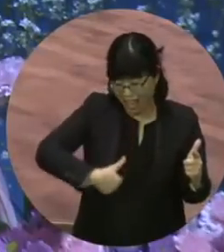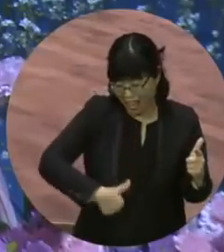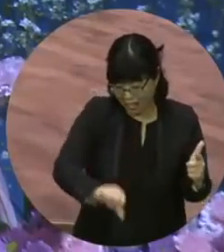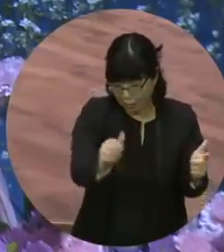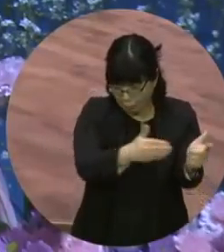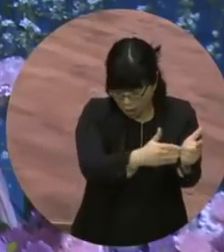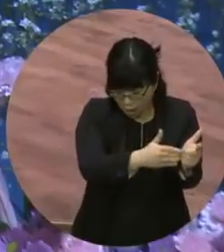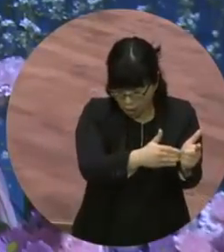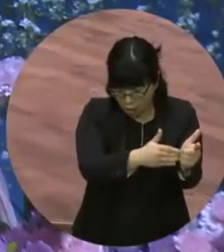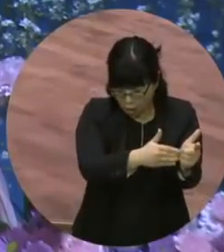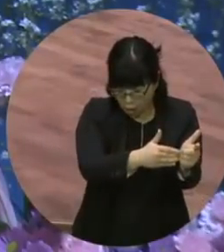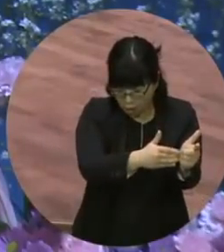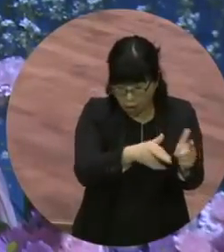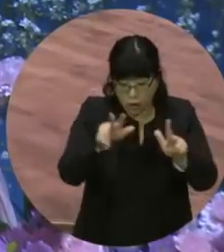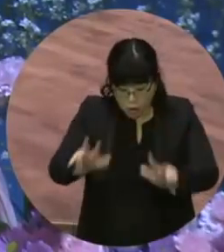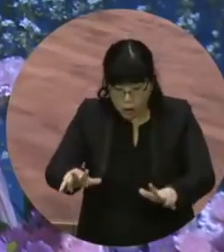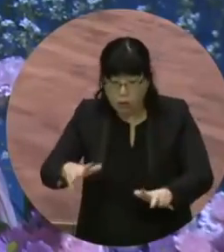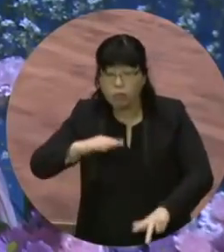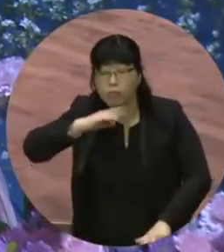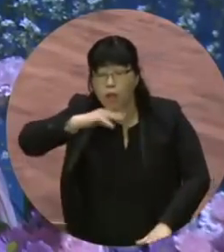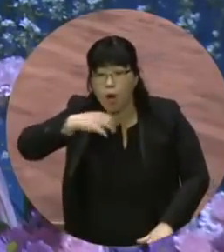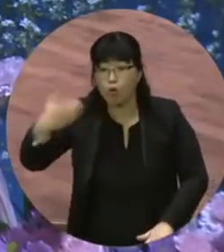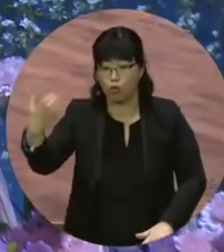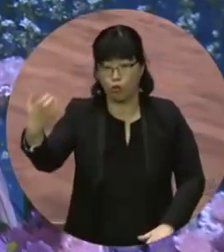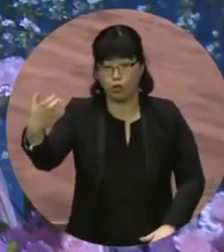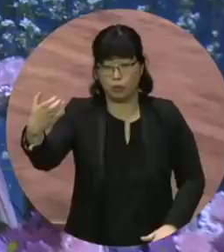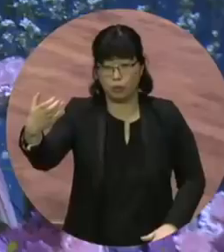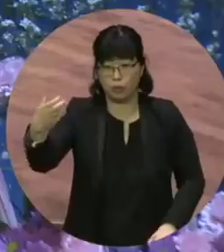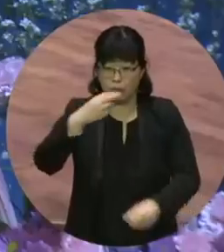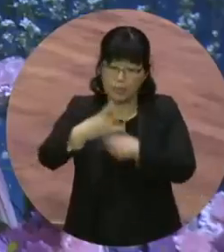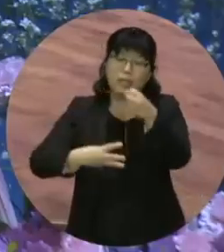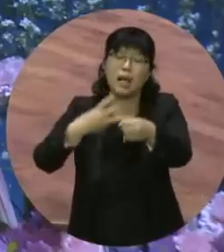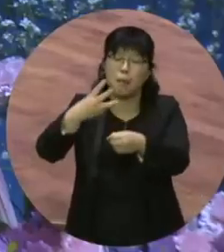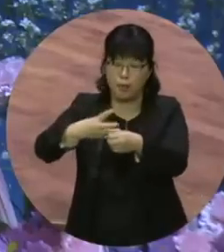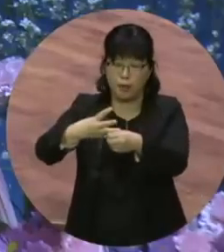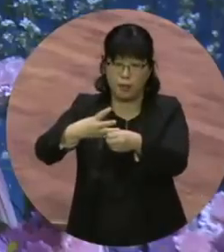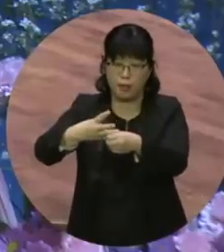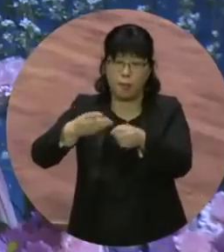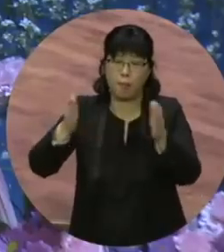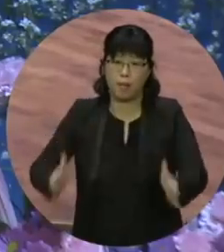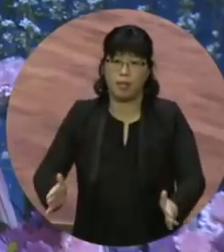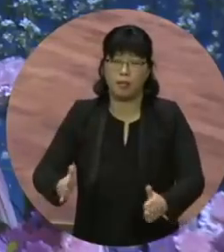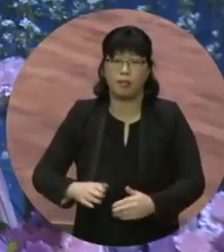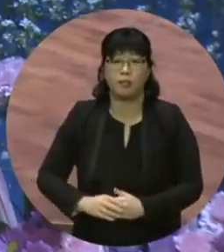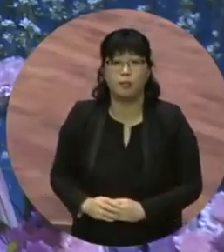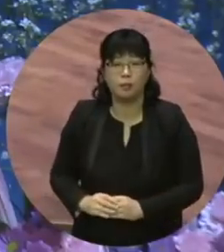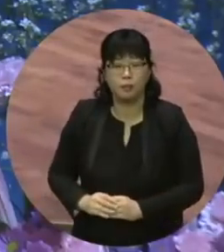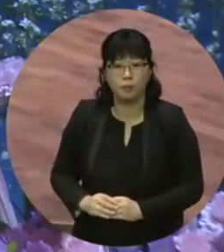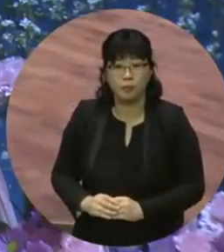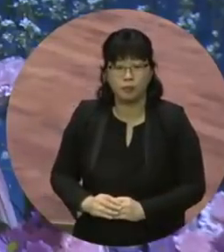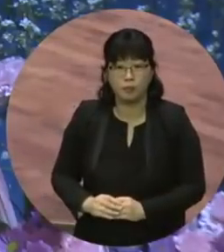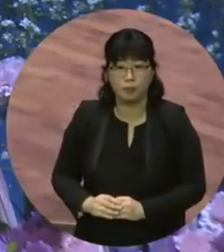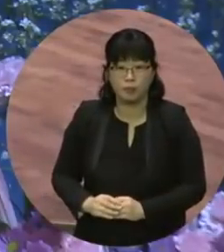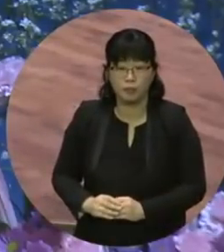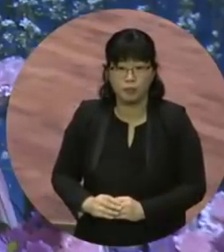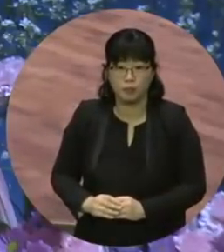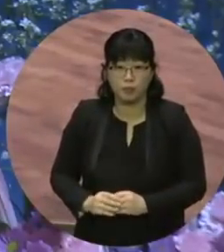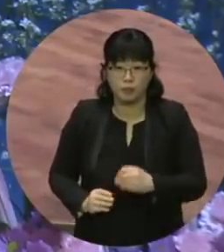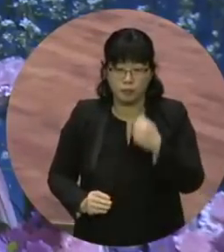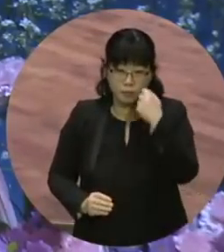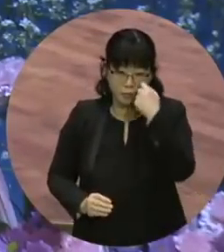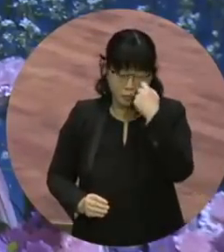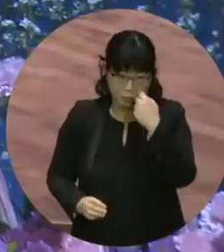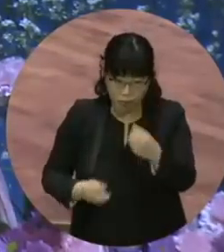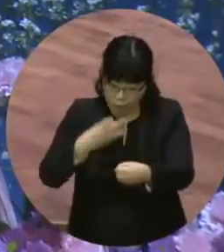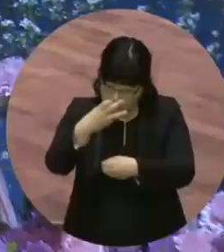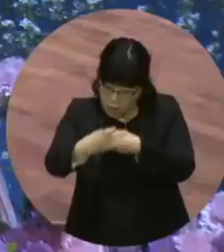16장에 86세, 17장에 99세. 자, 독특한 것은요, 지난 13년간의